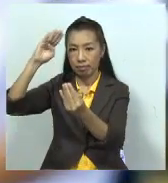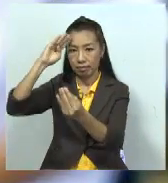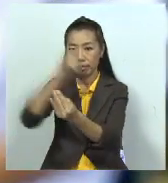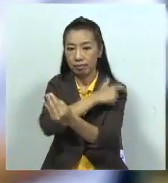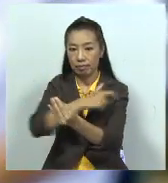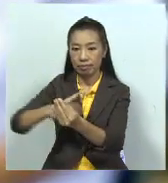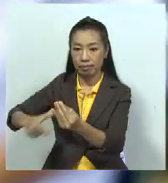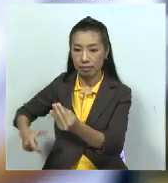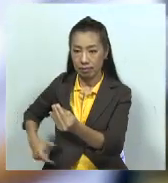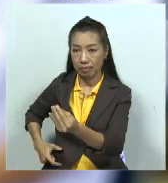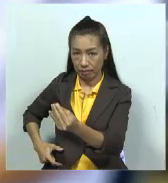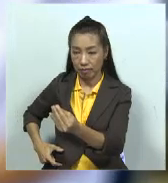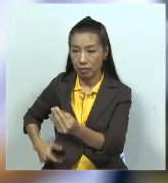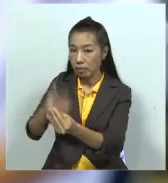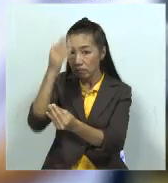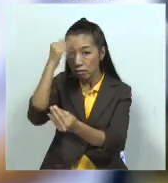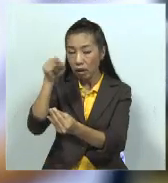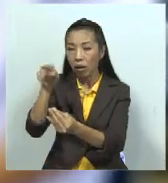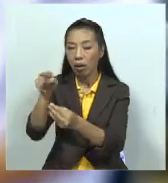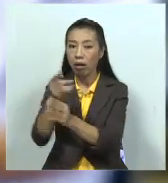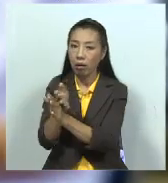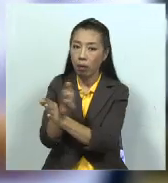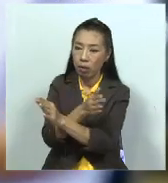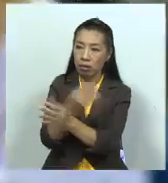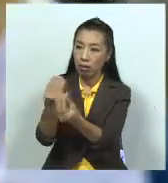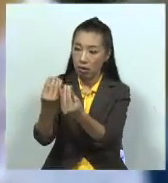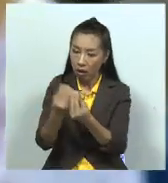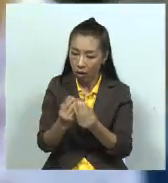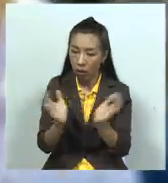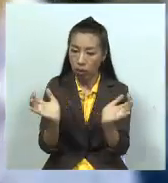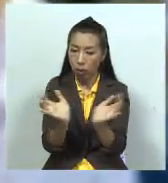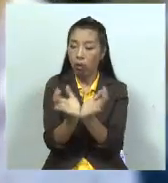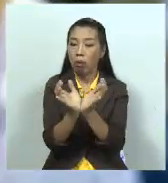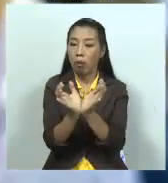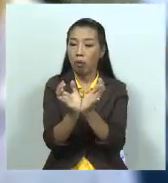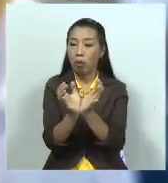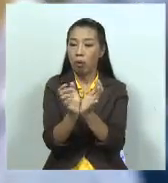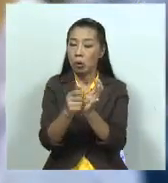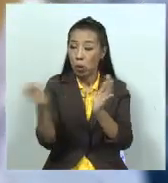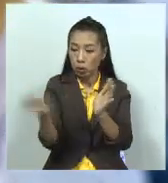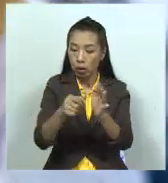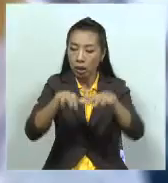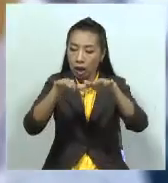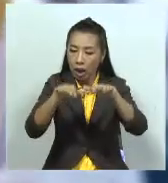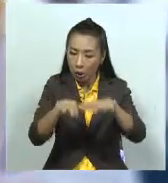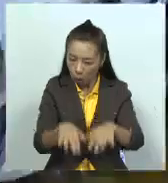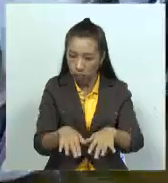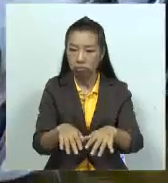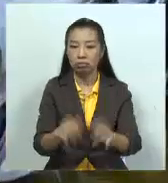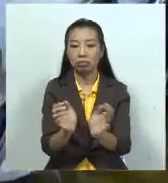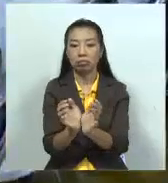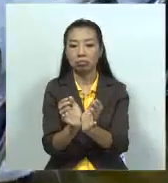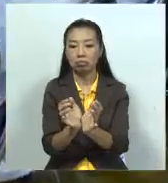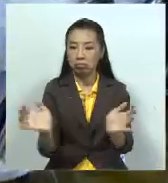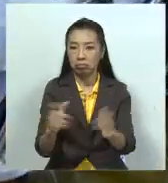จพระเจ้าอยู่หัวทรงพระกรุณาโปรดเกล้าโปรดกระหม่อมพระราชทานอภัยโทษแก่ผู้ต้องขังที่มีความประพฤติดีไม่เป็น